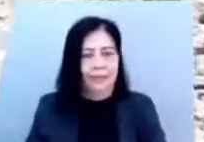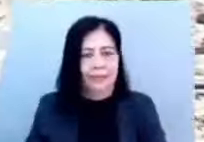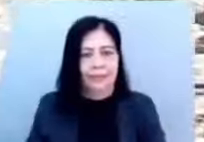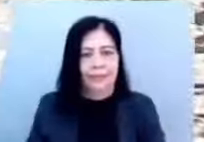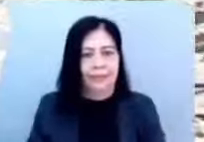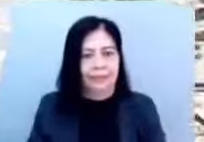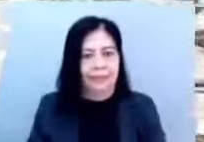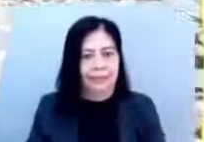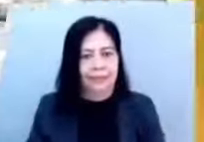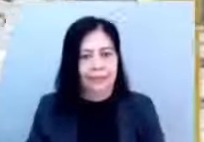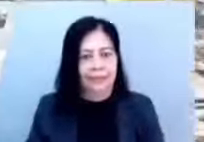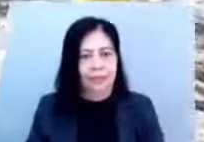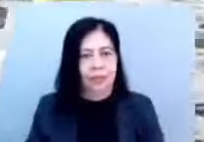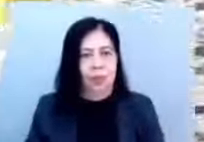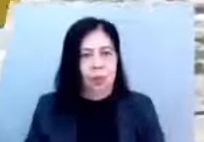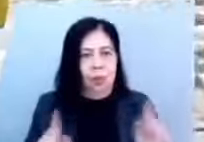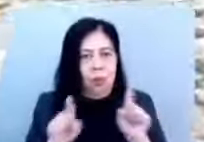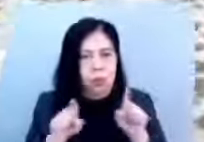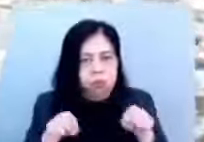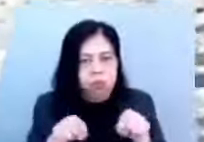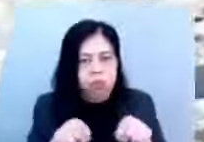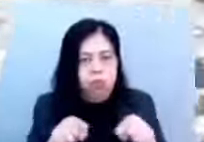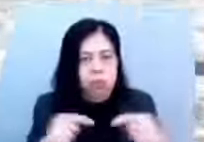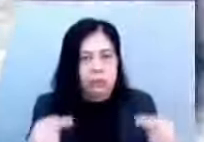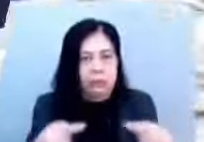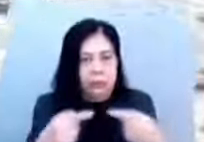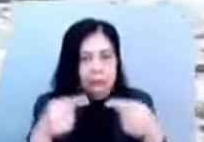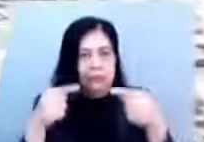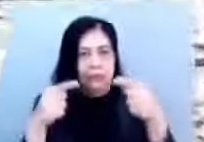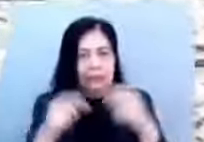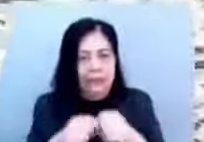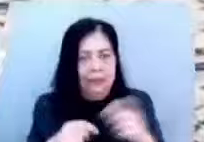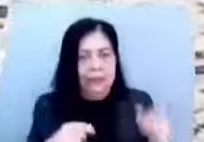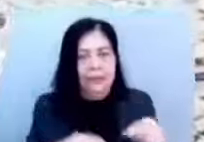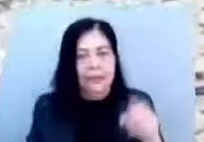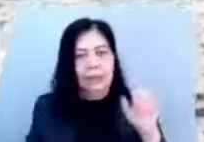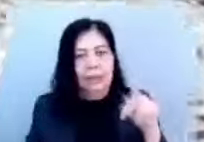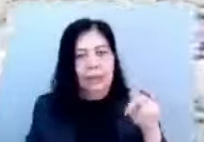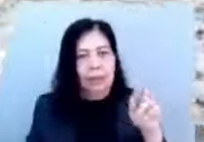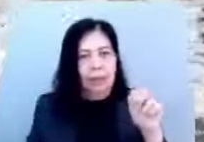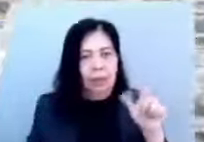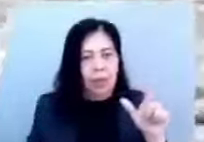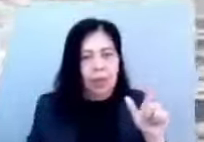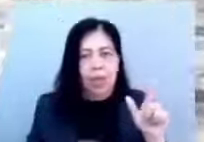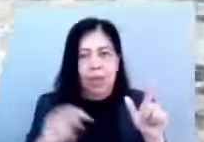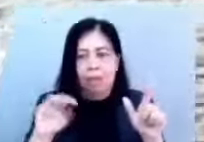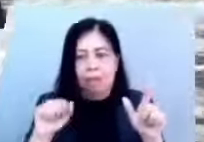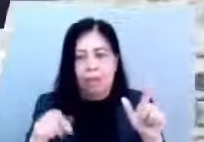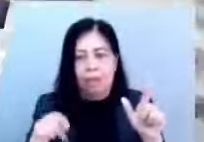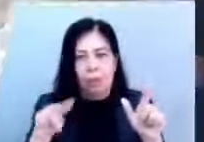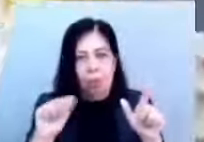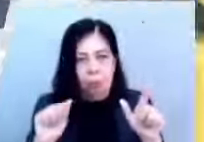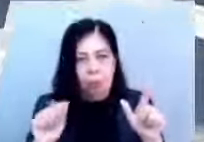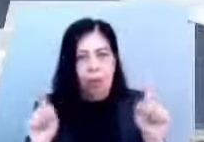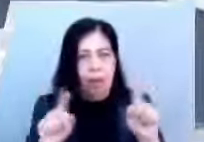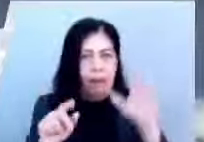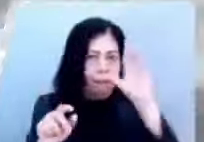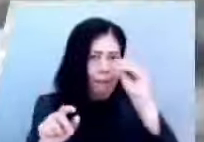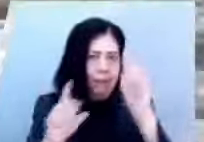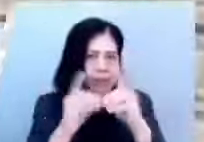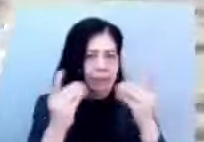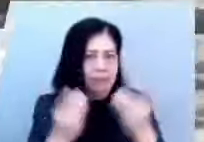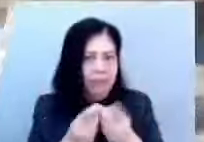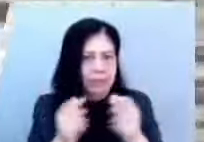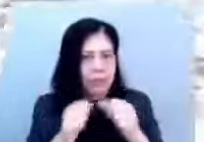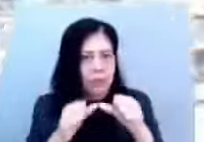Dikit na naging laban ng University of Perpetual Health System Delta Altas at Mapua University Cardinals sa men's division na tumagal lamang